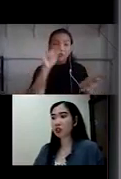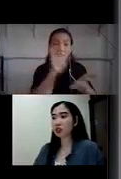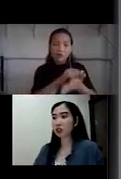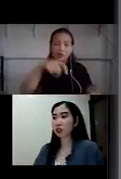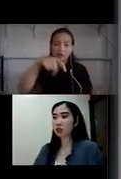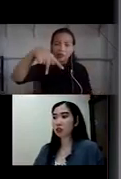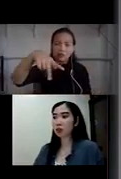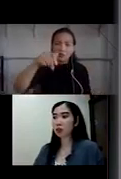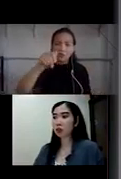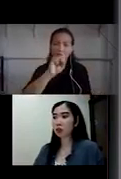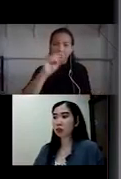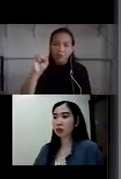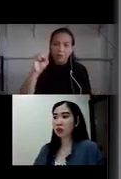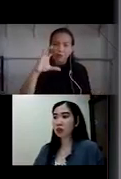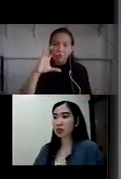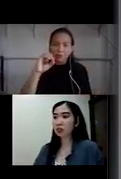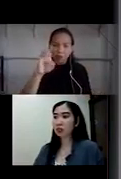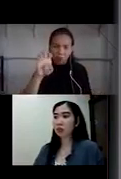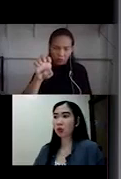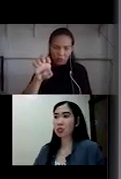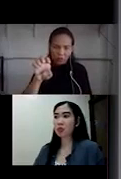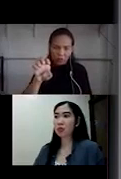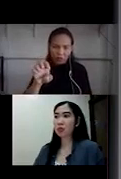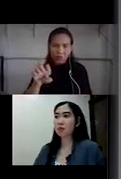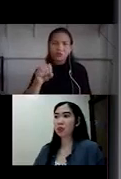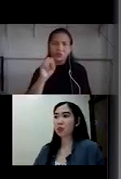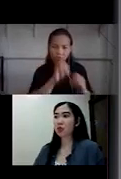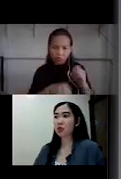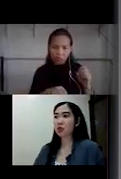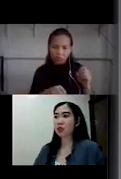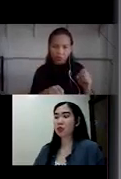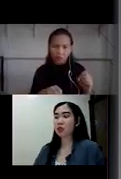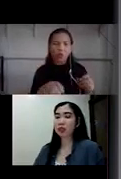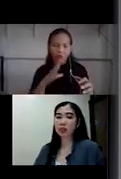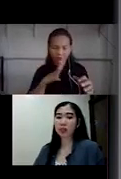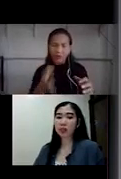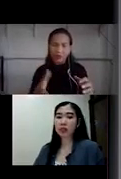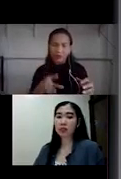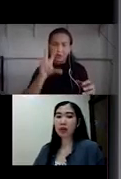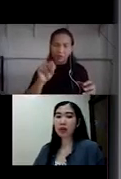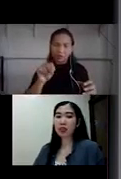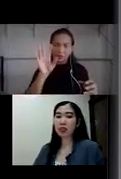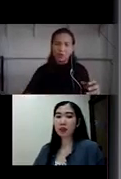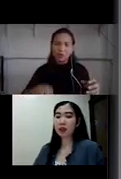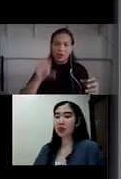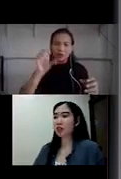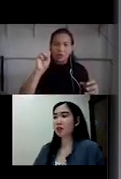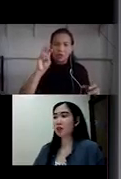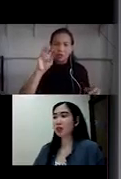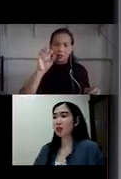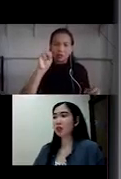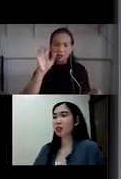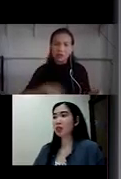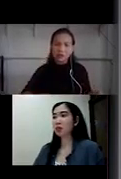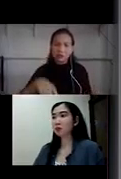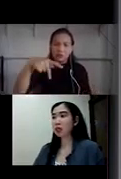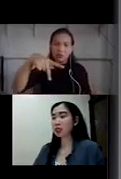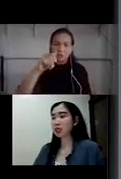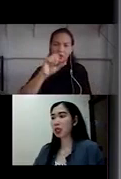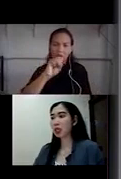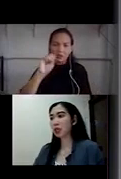itong feature na to. So, okay lang tong no SMS passcode. Yan. Sa ibang countries pa lang siya available.